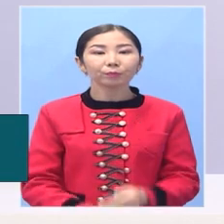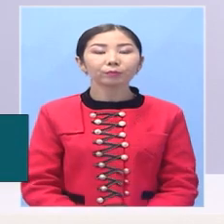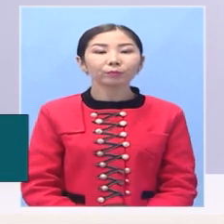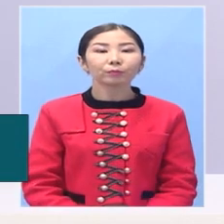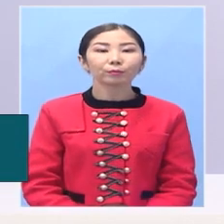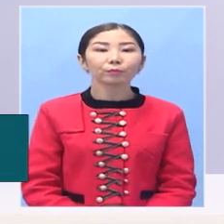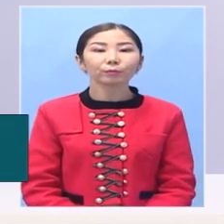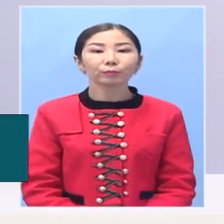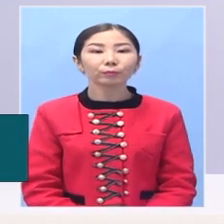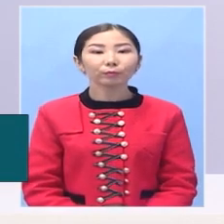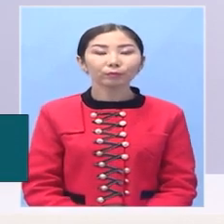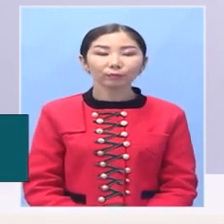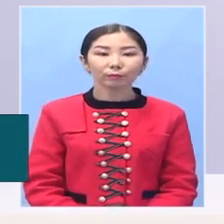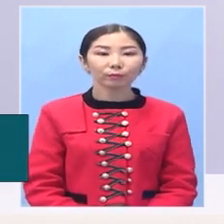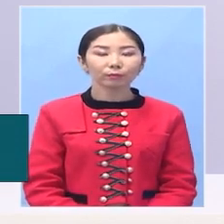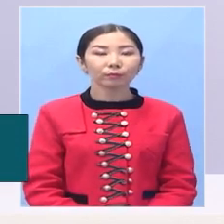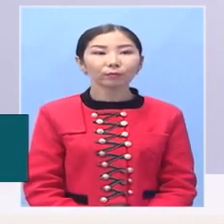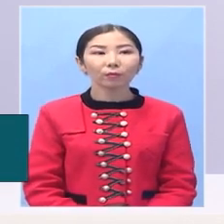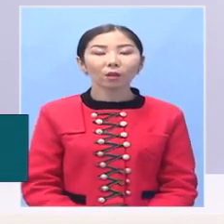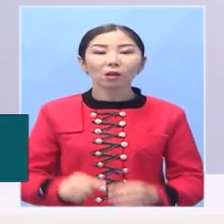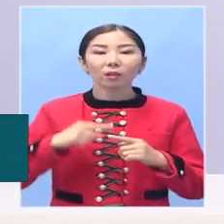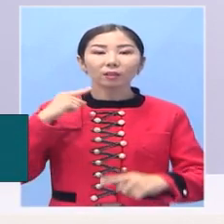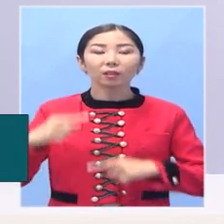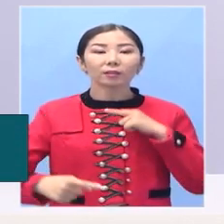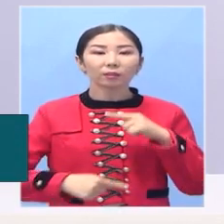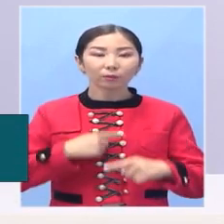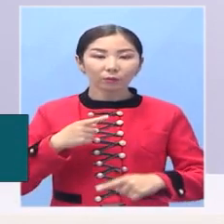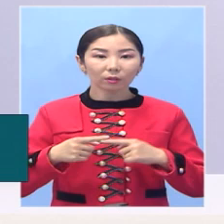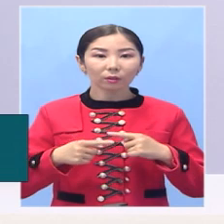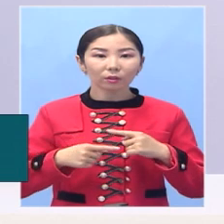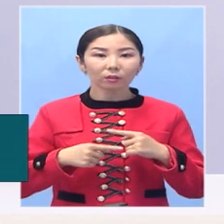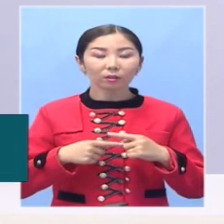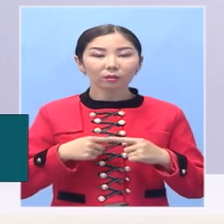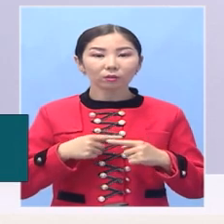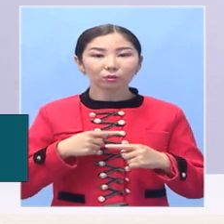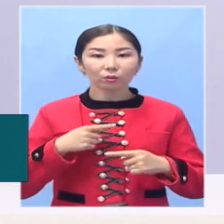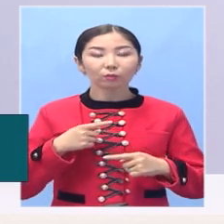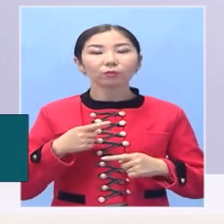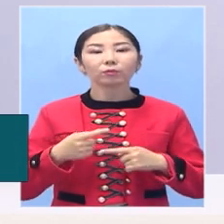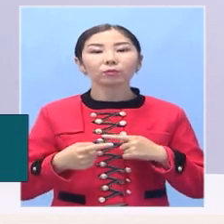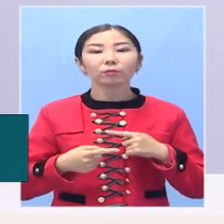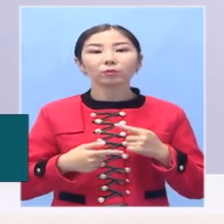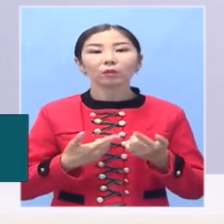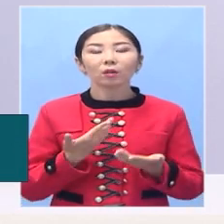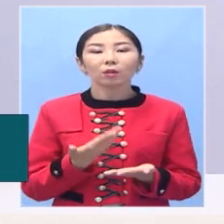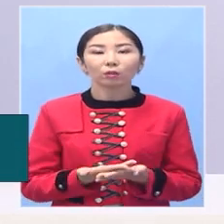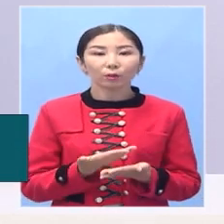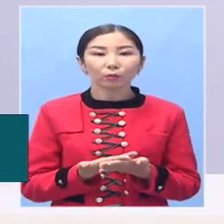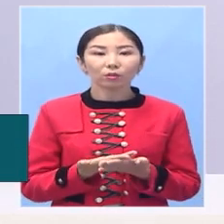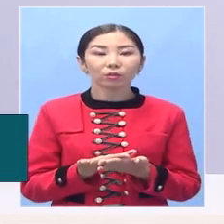болды, олардың жұмыстар бітті. Енді негізгі жаңағы одан